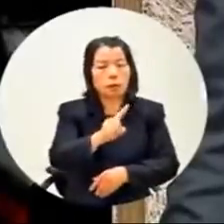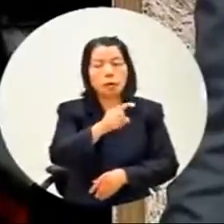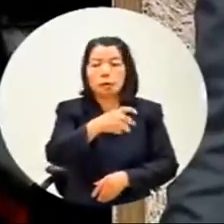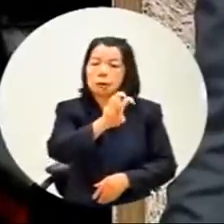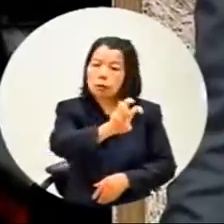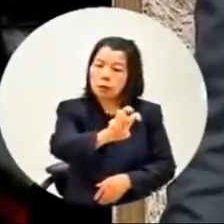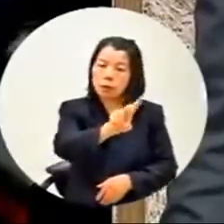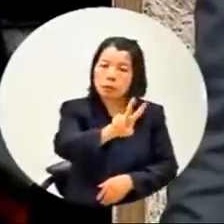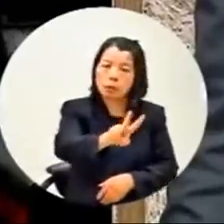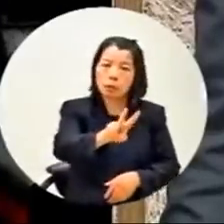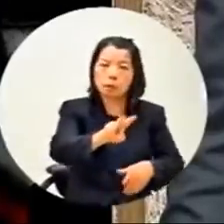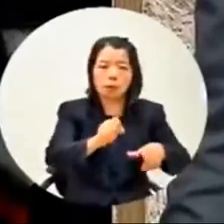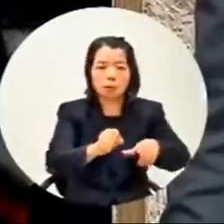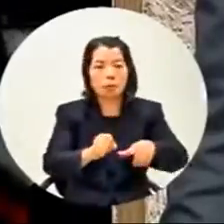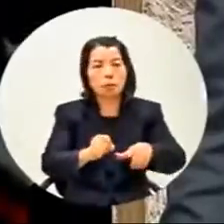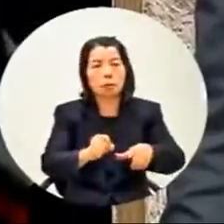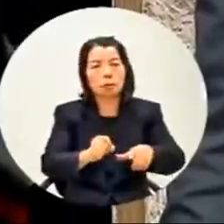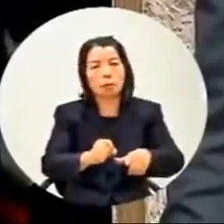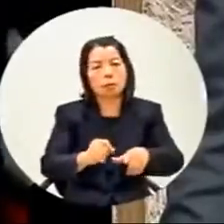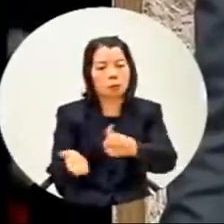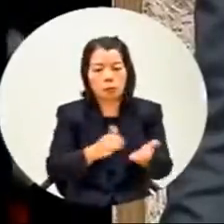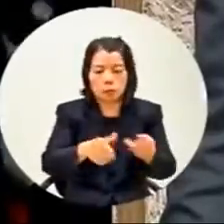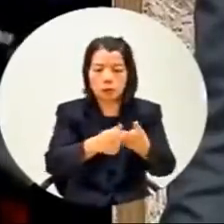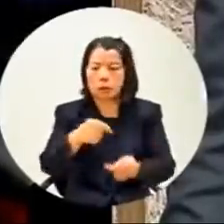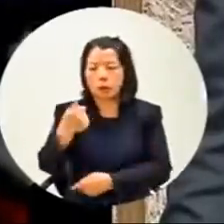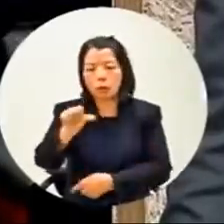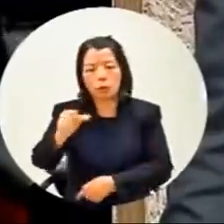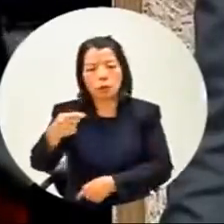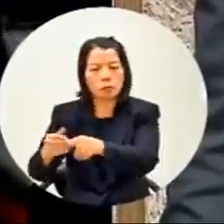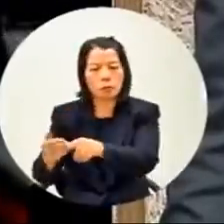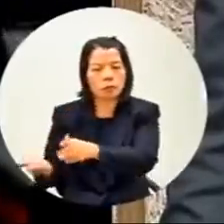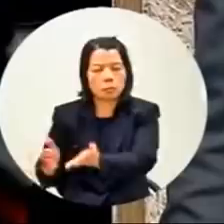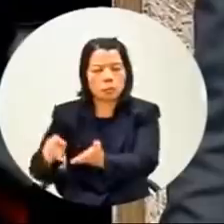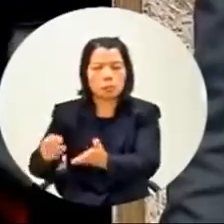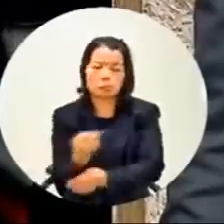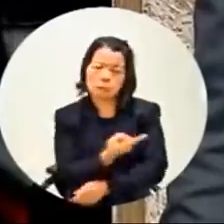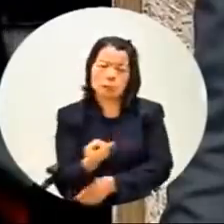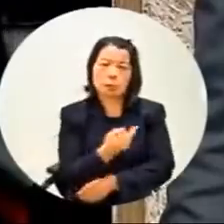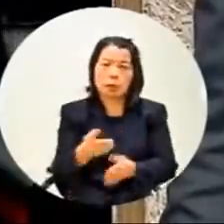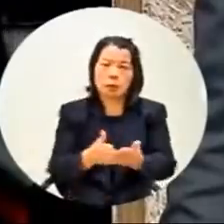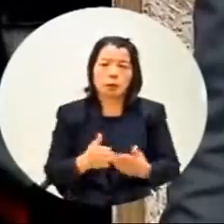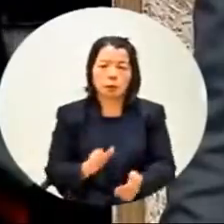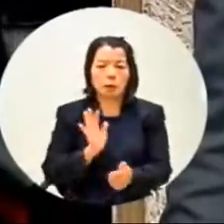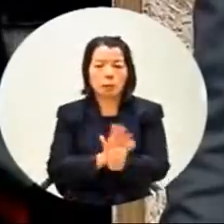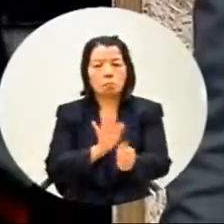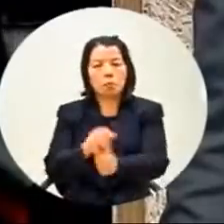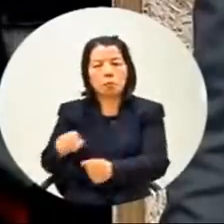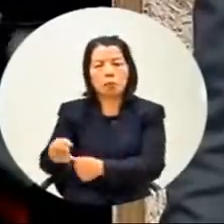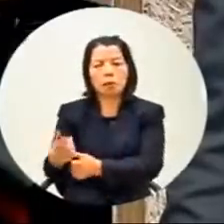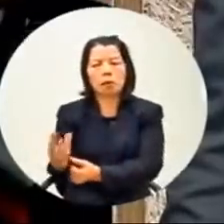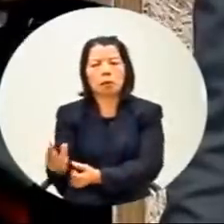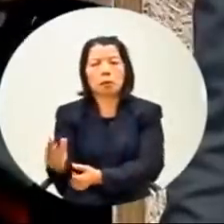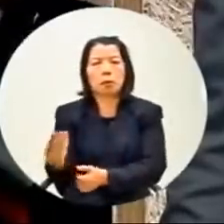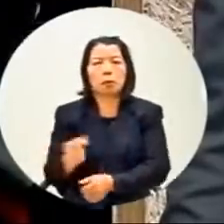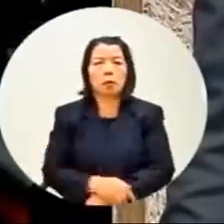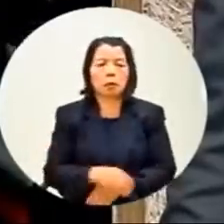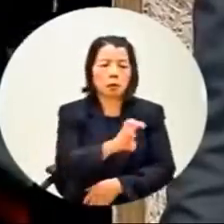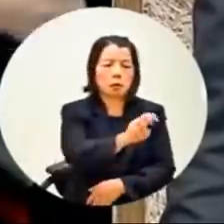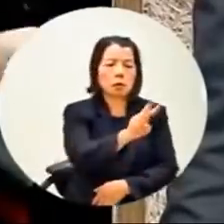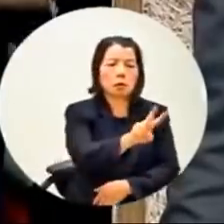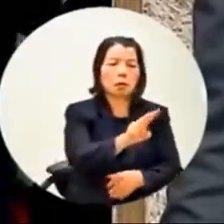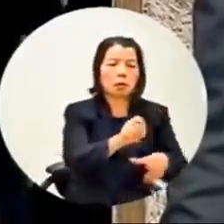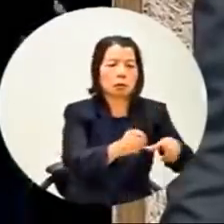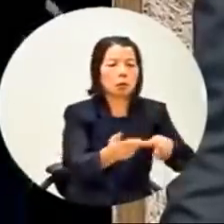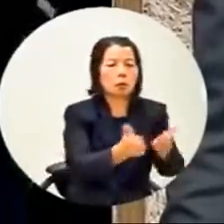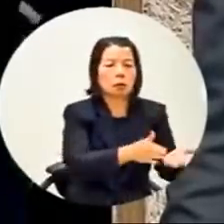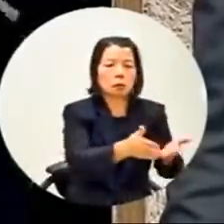发5.9公顷，高雄市政府居然去帮助一个5.9公顷的，而把32公顷的